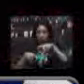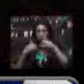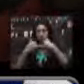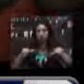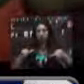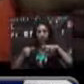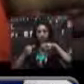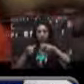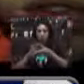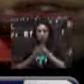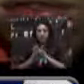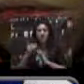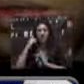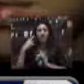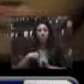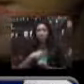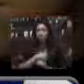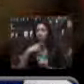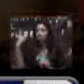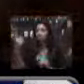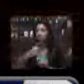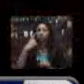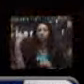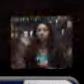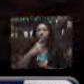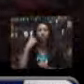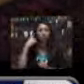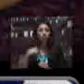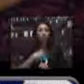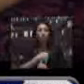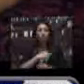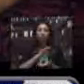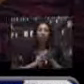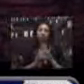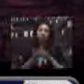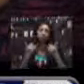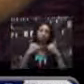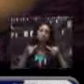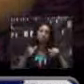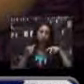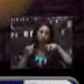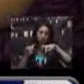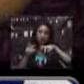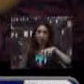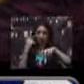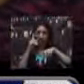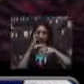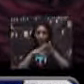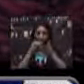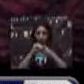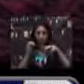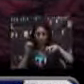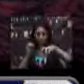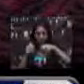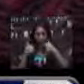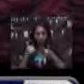عضلات، لفيت بينا وهنا رحت جميع الدكاترة عنده دموع عضلات، ما كان بيمشي كان بيمشي حلو